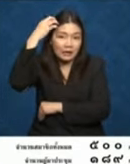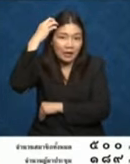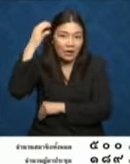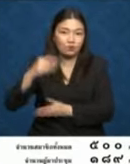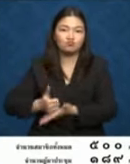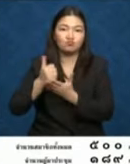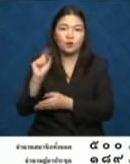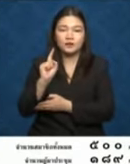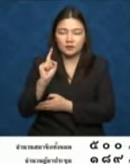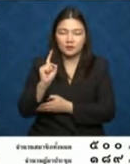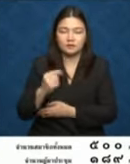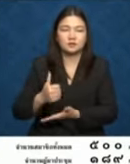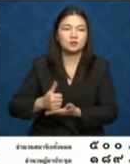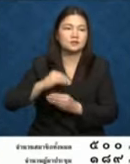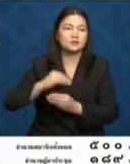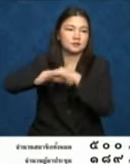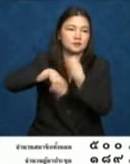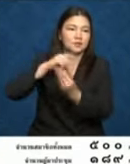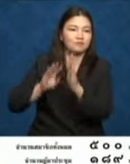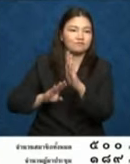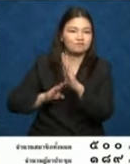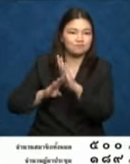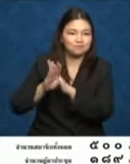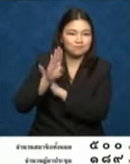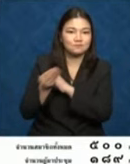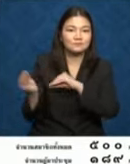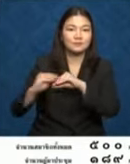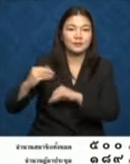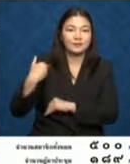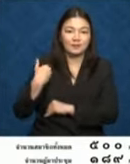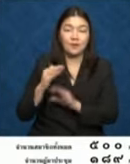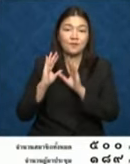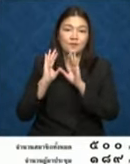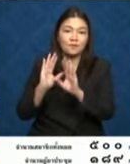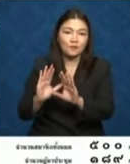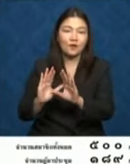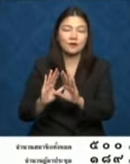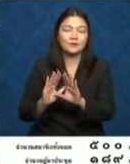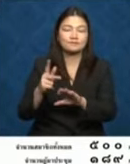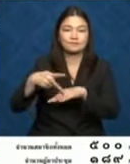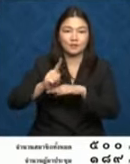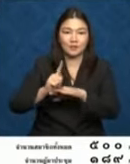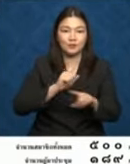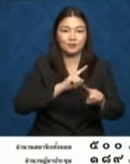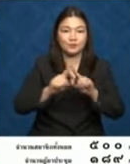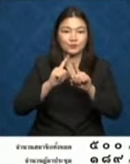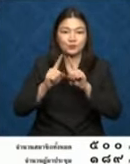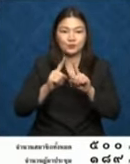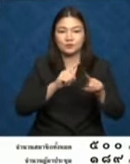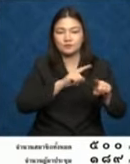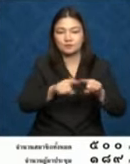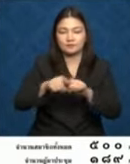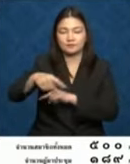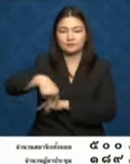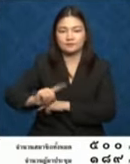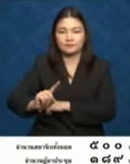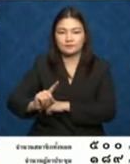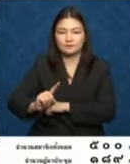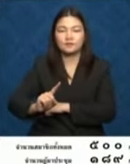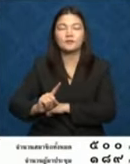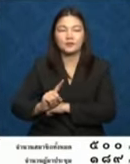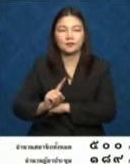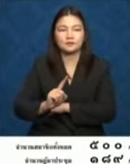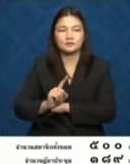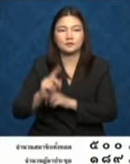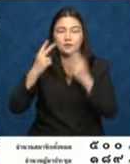เศรษฐกิจระหว่างประเทศได้เพิ่มอีกด้วยวันนี้ต้องฝากท่านประธานถึงหน่วยงานที่เกี่ยวข้องโดยเฉพาะท่านนายกกับรัฐมนตรีว่าการ